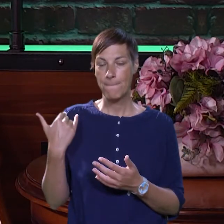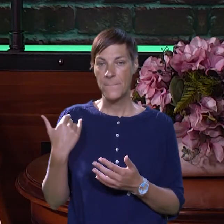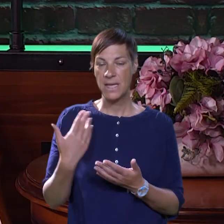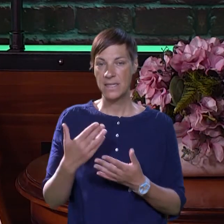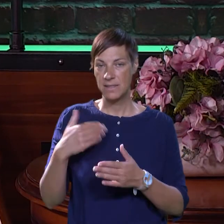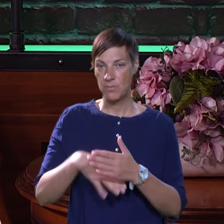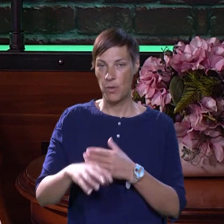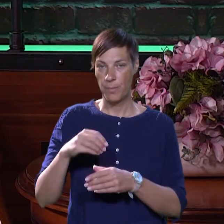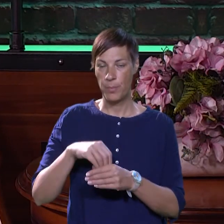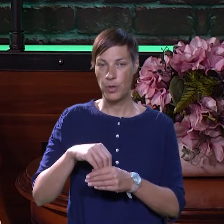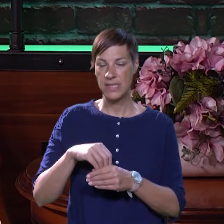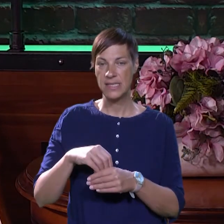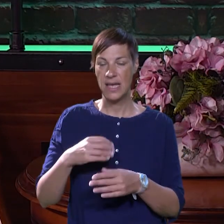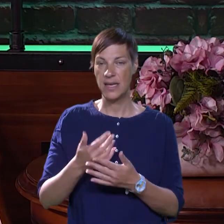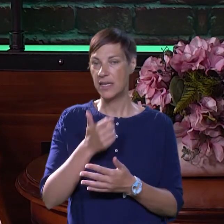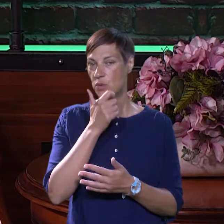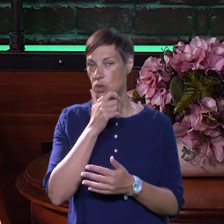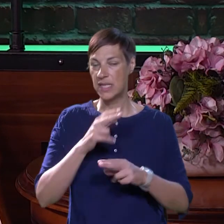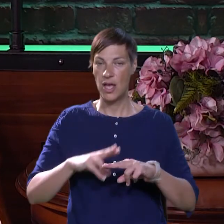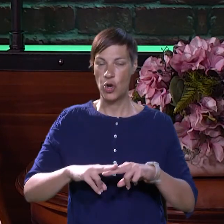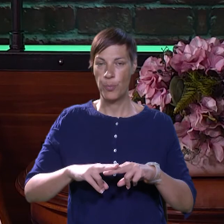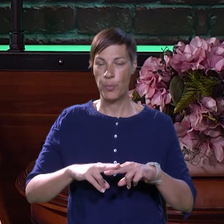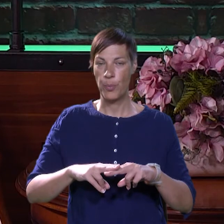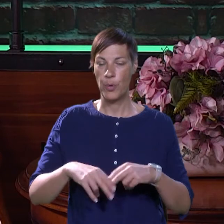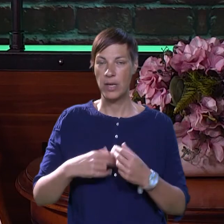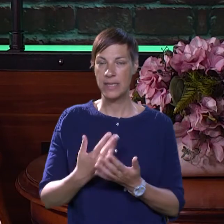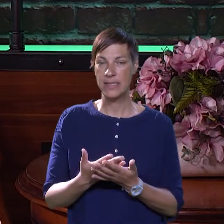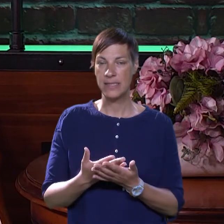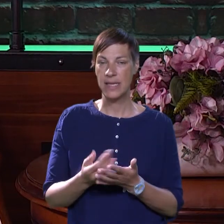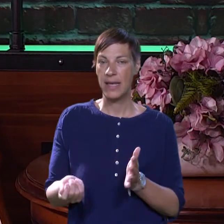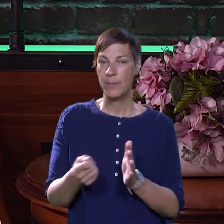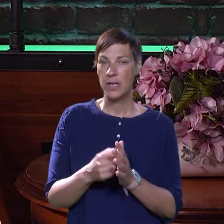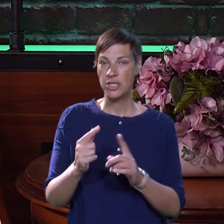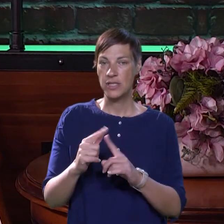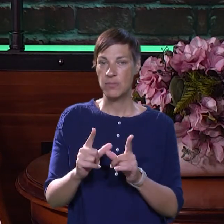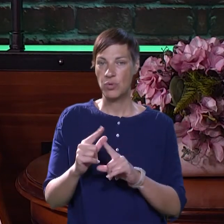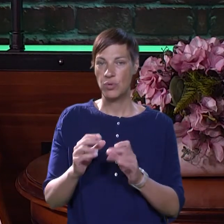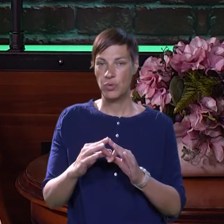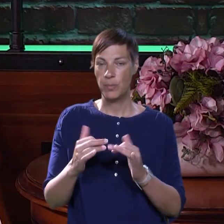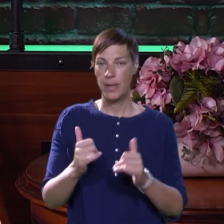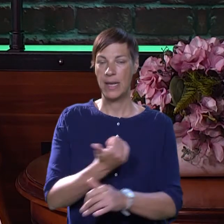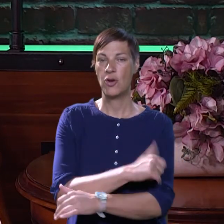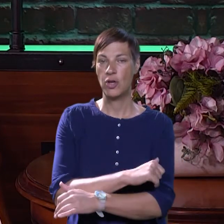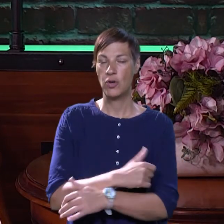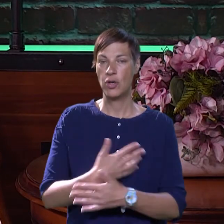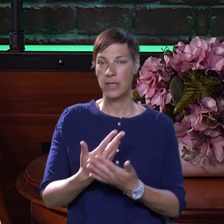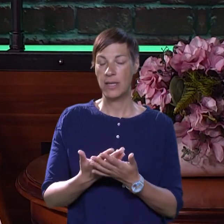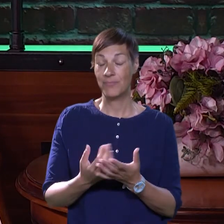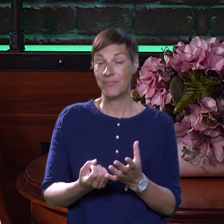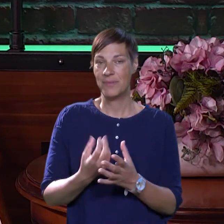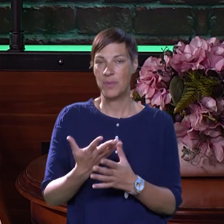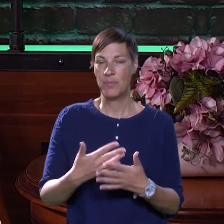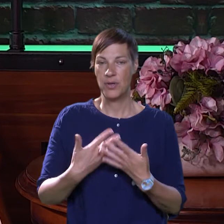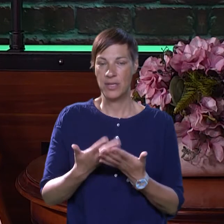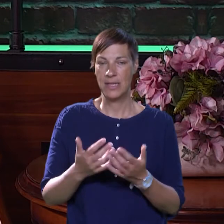bili smo podstanari i u staroj bolnici i plaćali smo u Tupa najam nekoliko godina i u stvari smo se